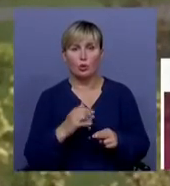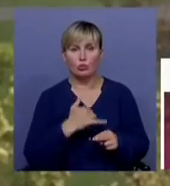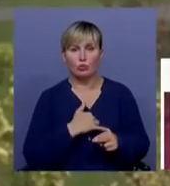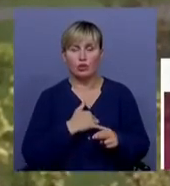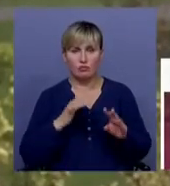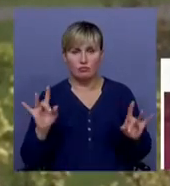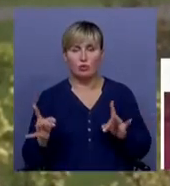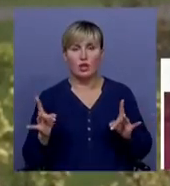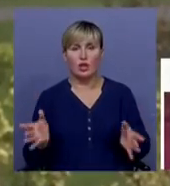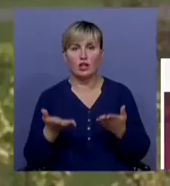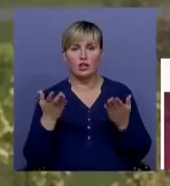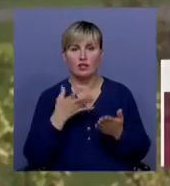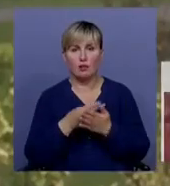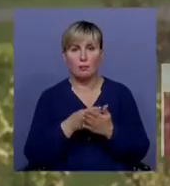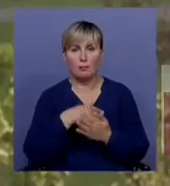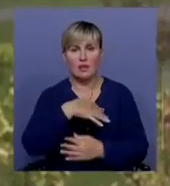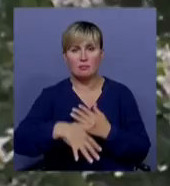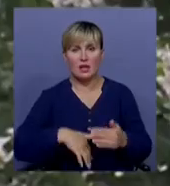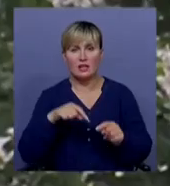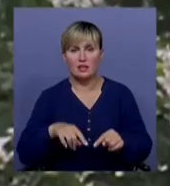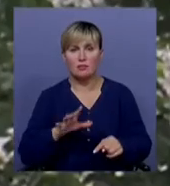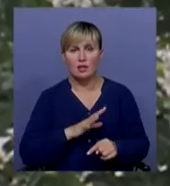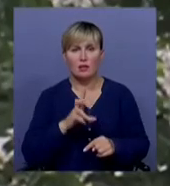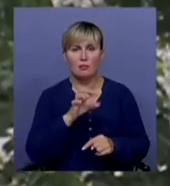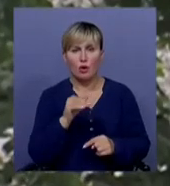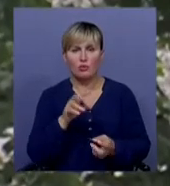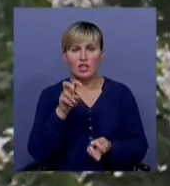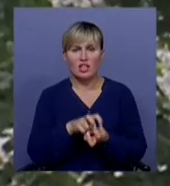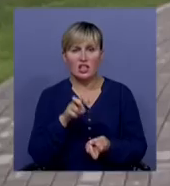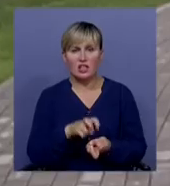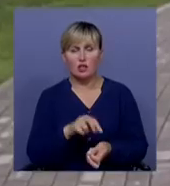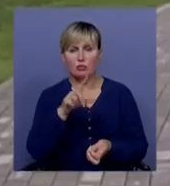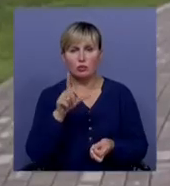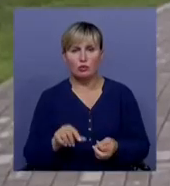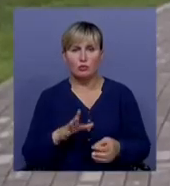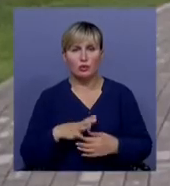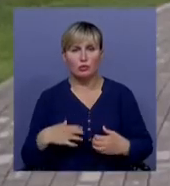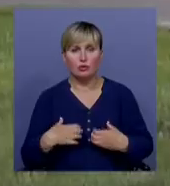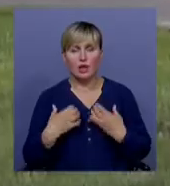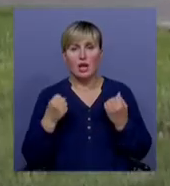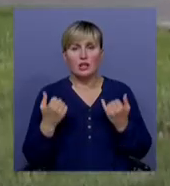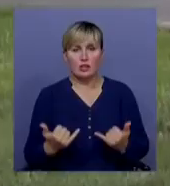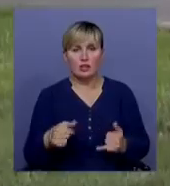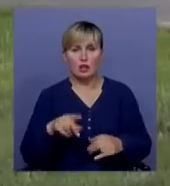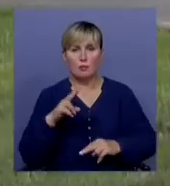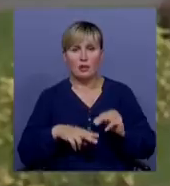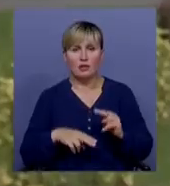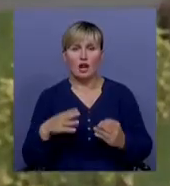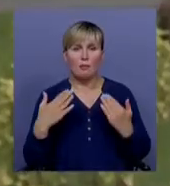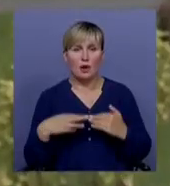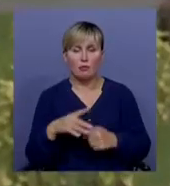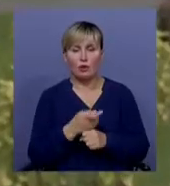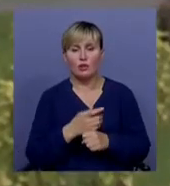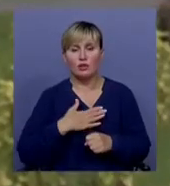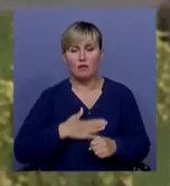будоражил своими беспорядками. Здесь были бомжи, крысы, бутылки. Это было ужасно. Сейчас здесь построили парк. Мы очень